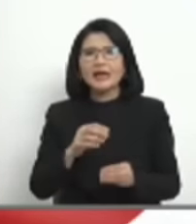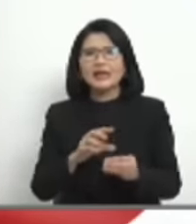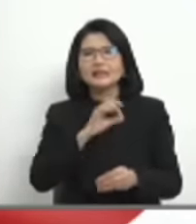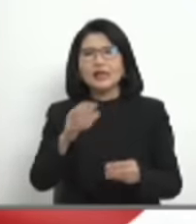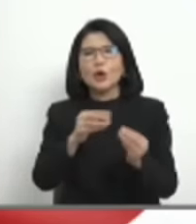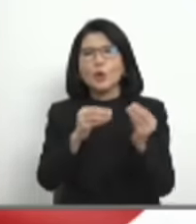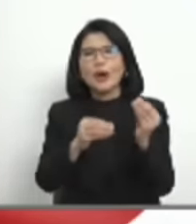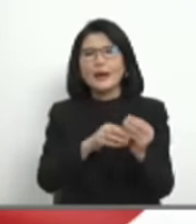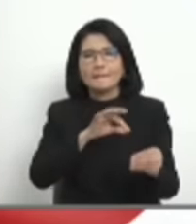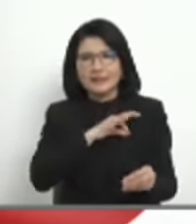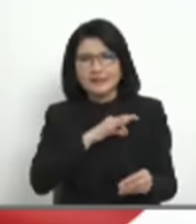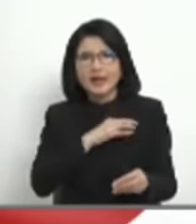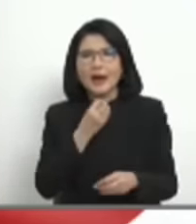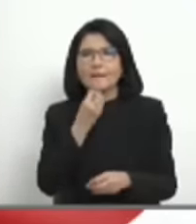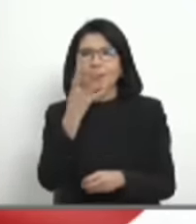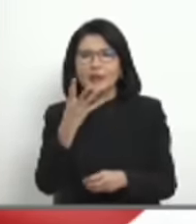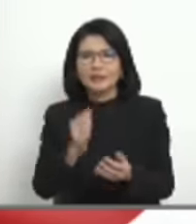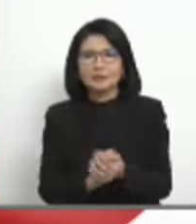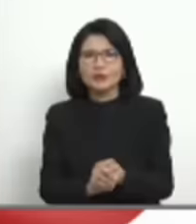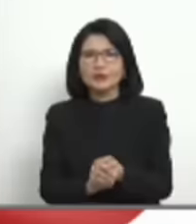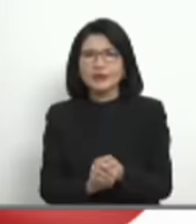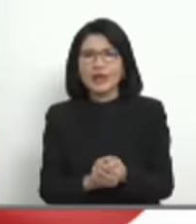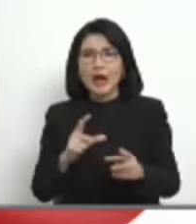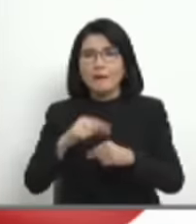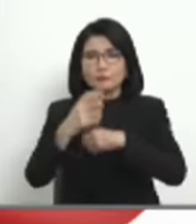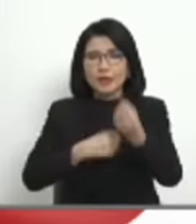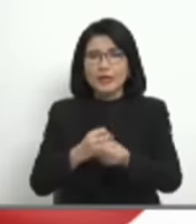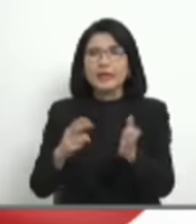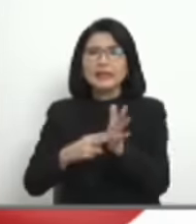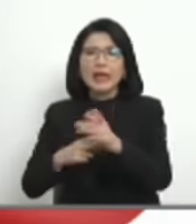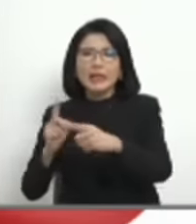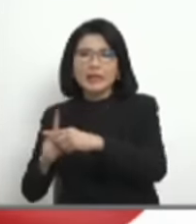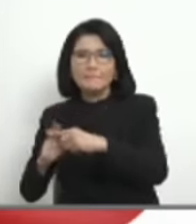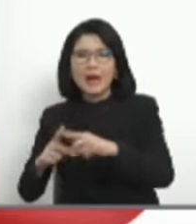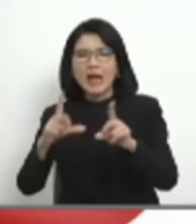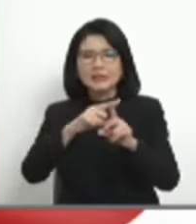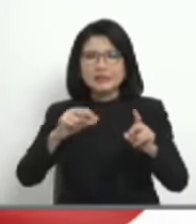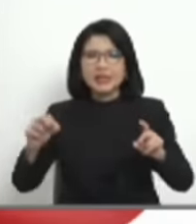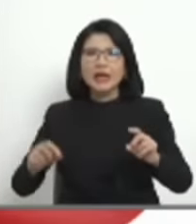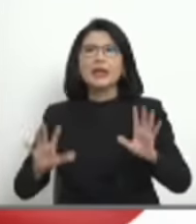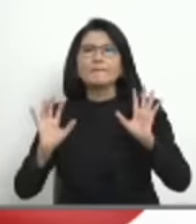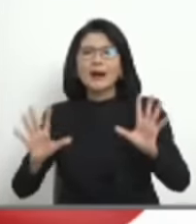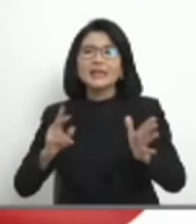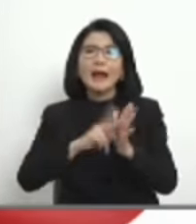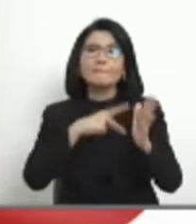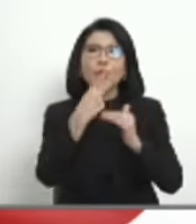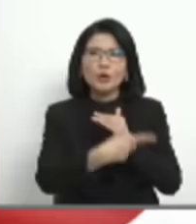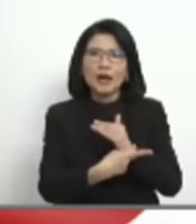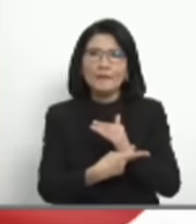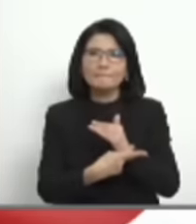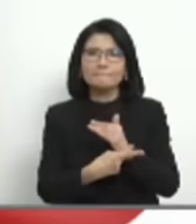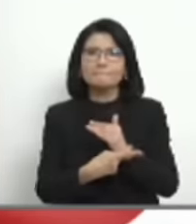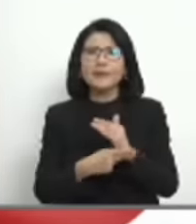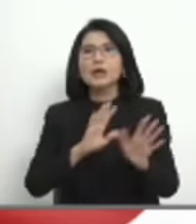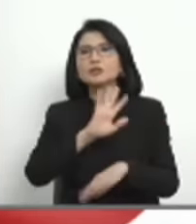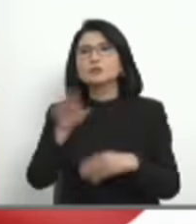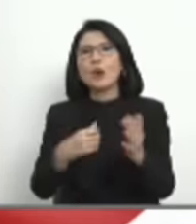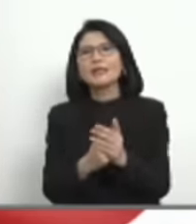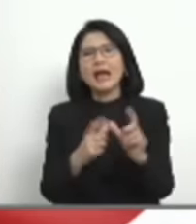iot hilirisasi digital dan banyak program yang sebenarnya E berbau